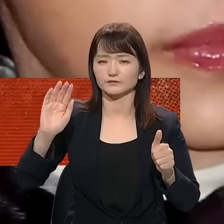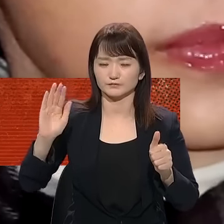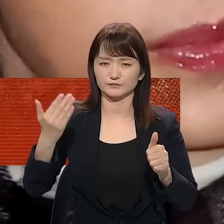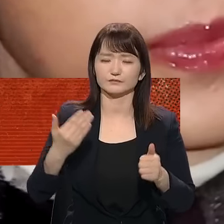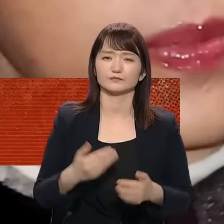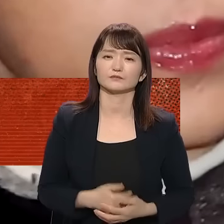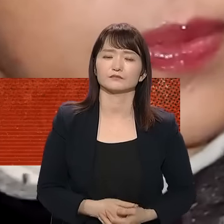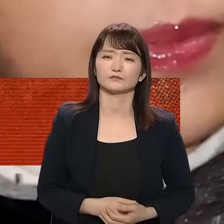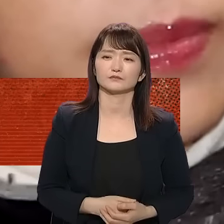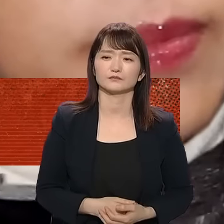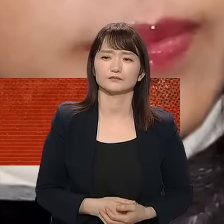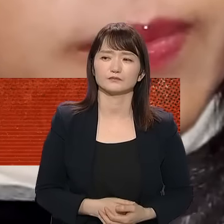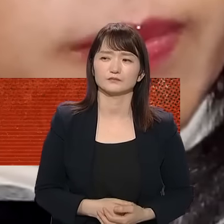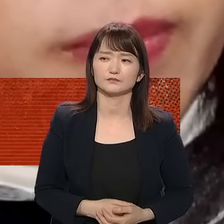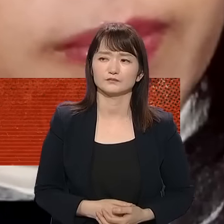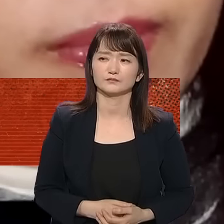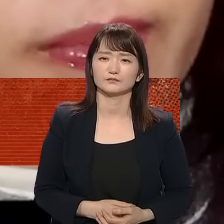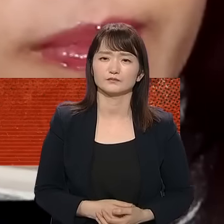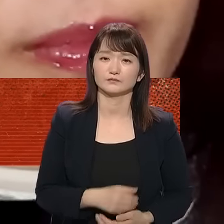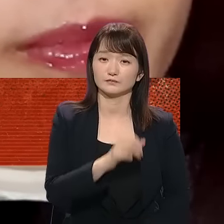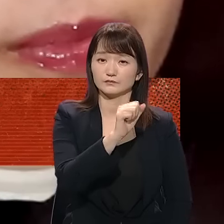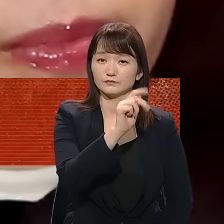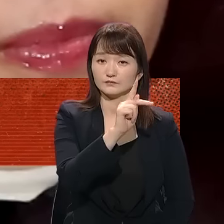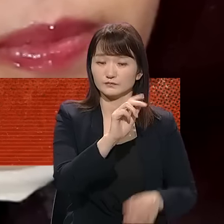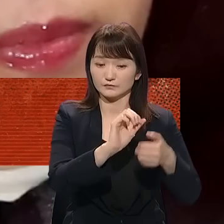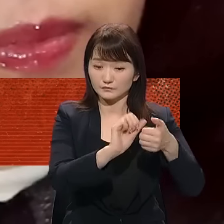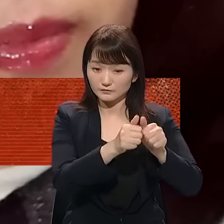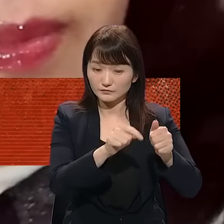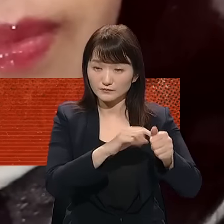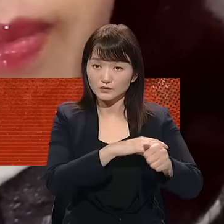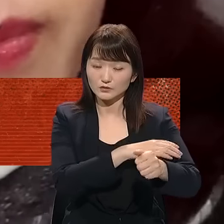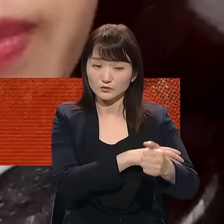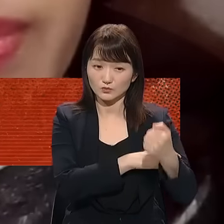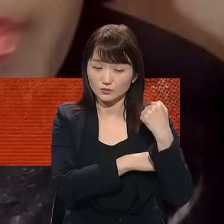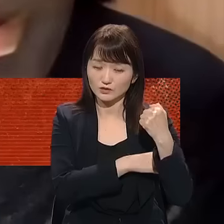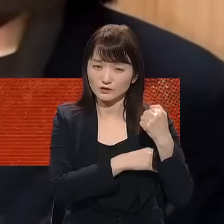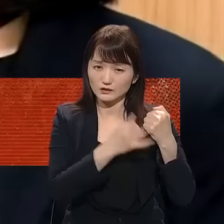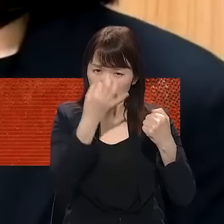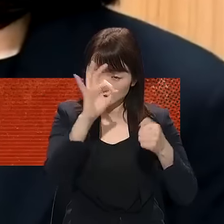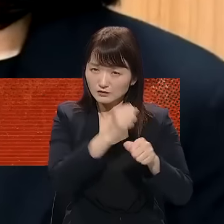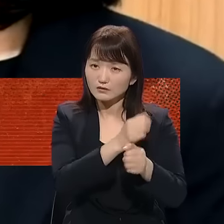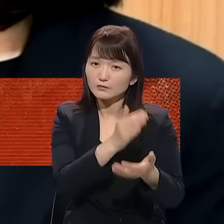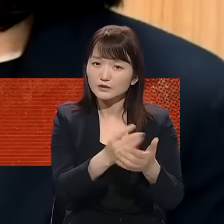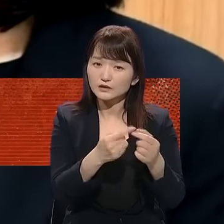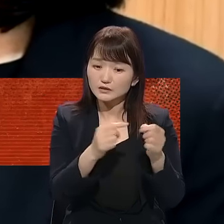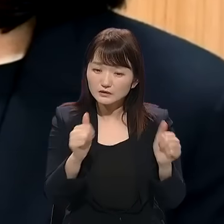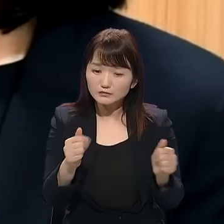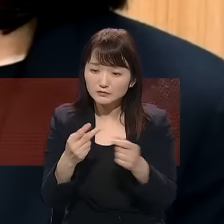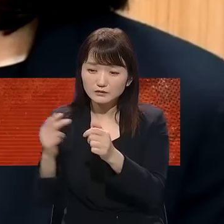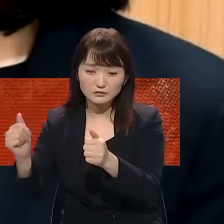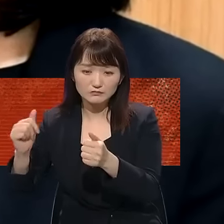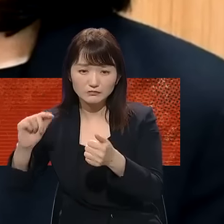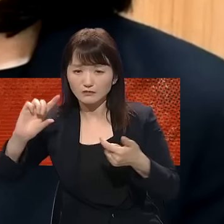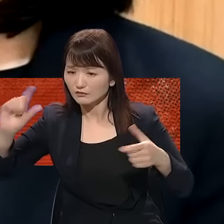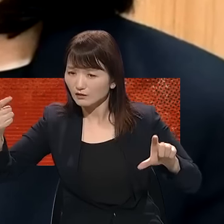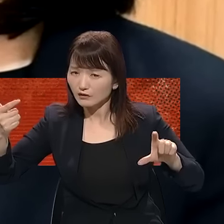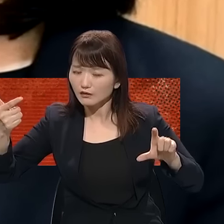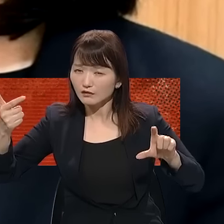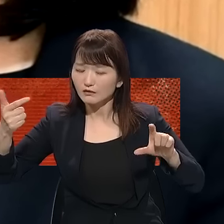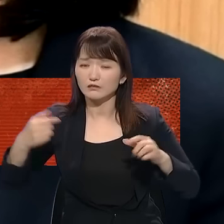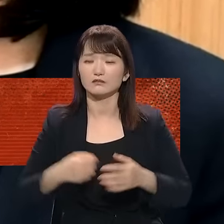했고요 아까 말씀드린 것처럼 SK 주식에 대한 어떤 권리를 인정할지 말지가 심하고 이심이 완전히 달랐어요 적당히 조절할 수